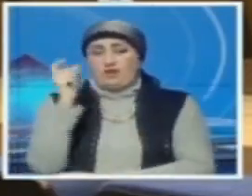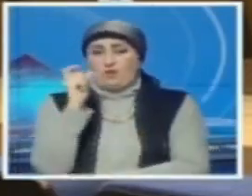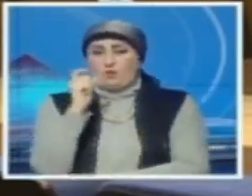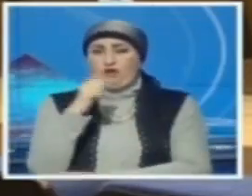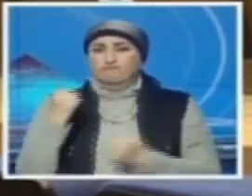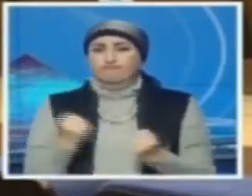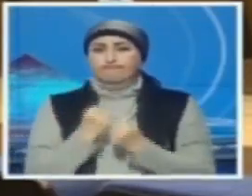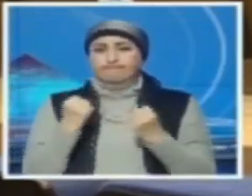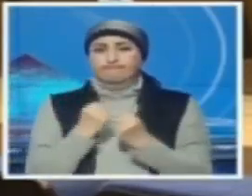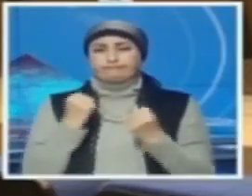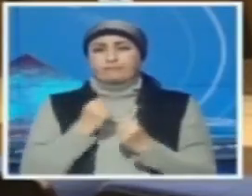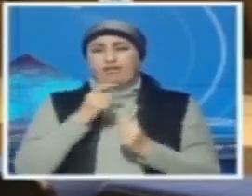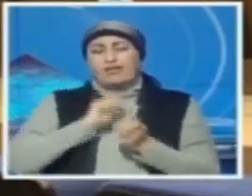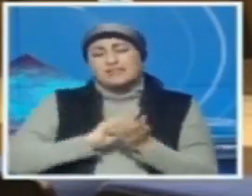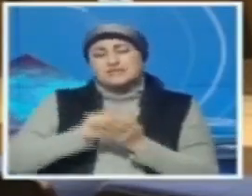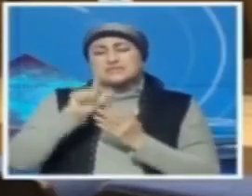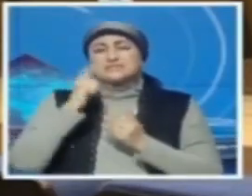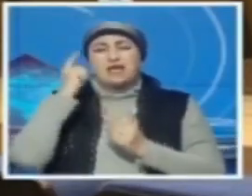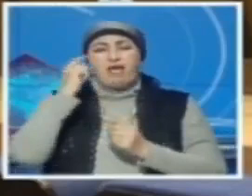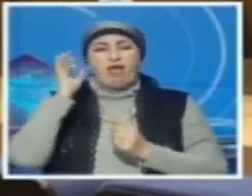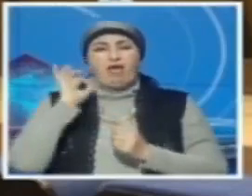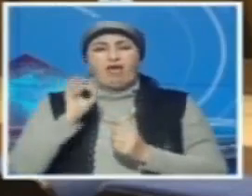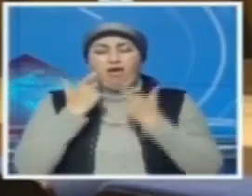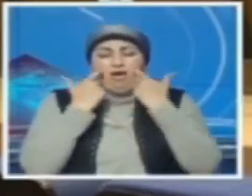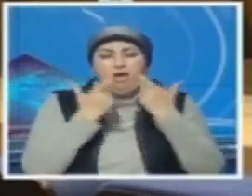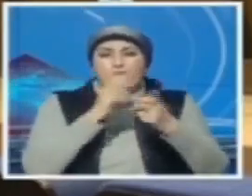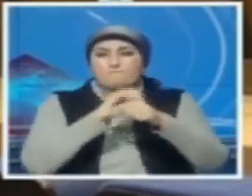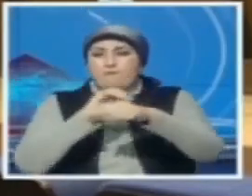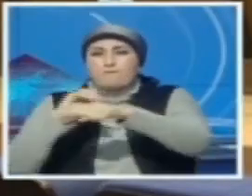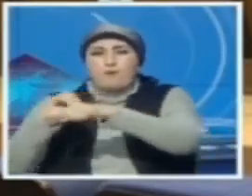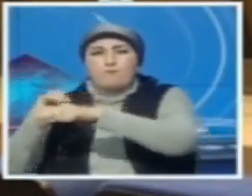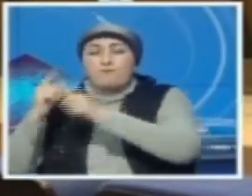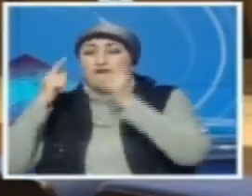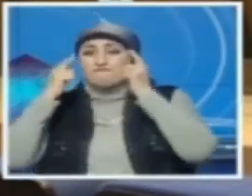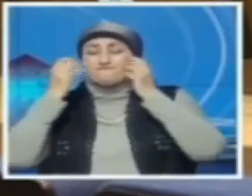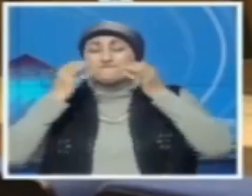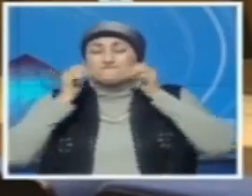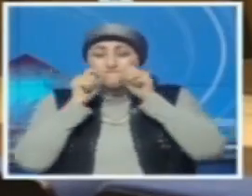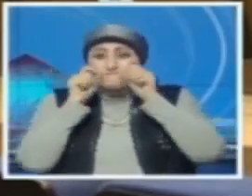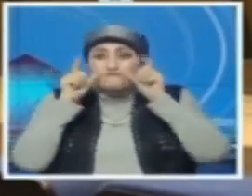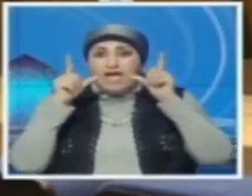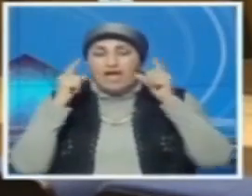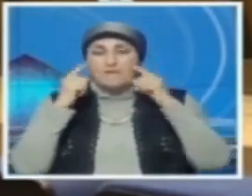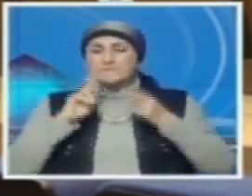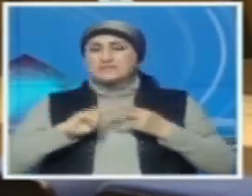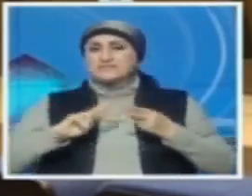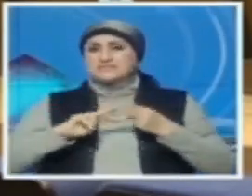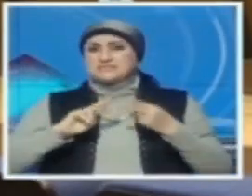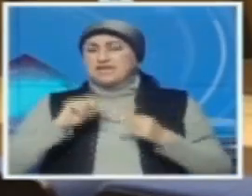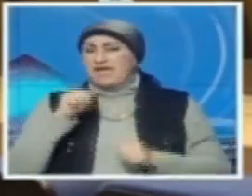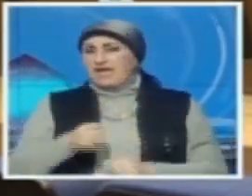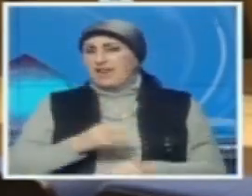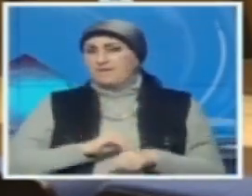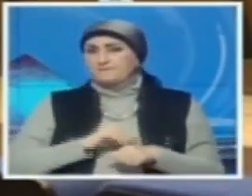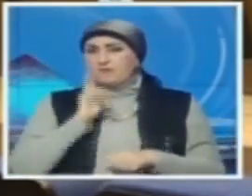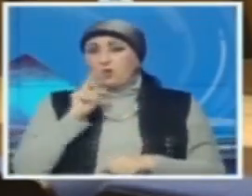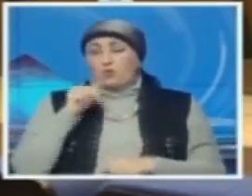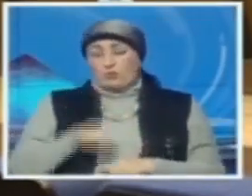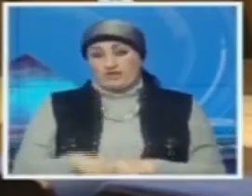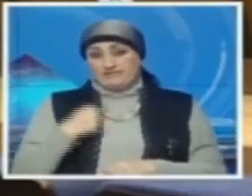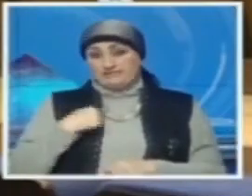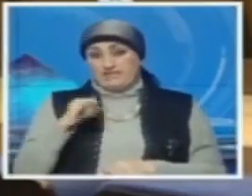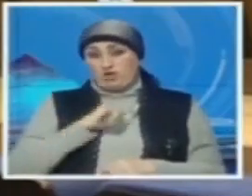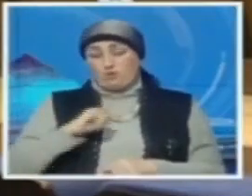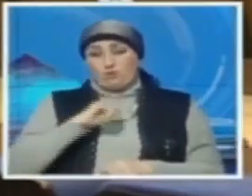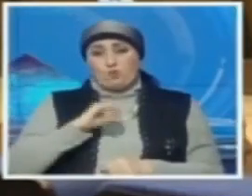في صياغة رسالة إعلامية تعزز من قيم المواطنة والسلام المجتمعي، ليأتي الدور على المؤسسات